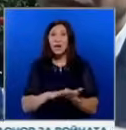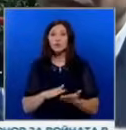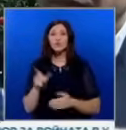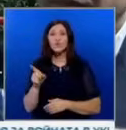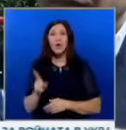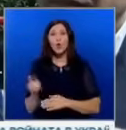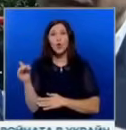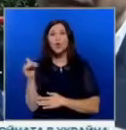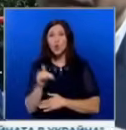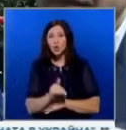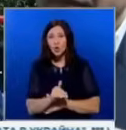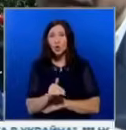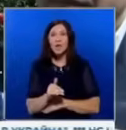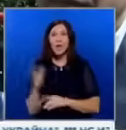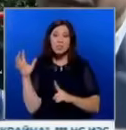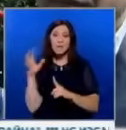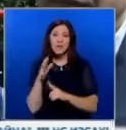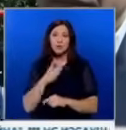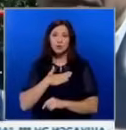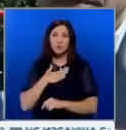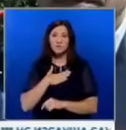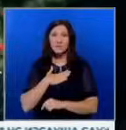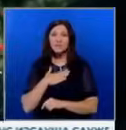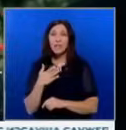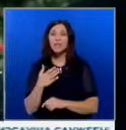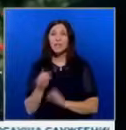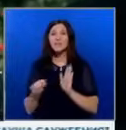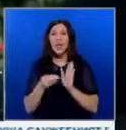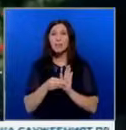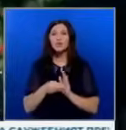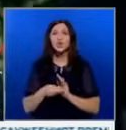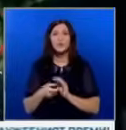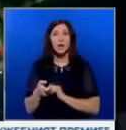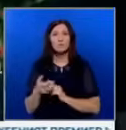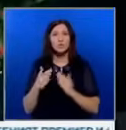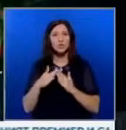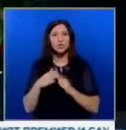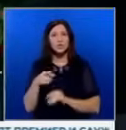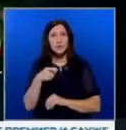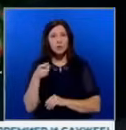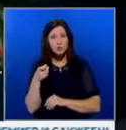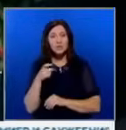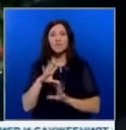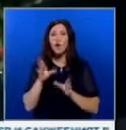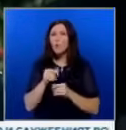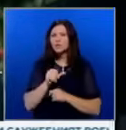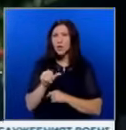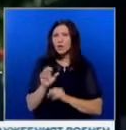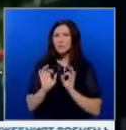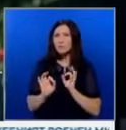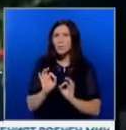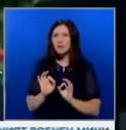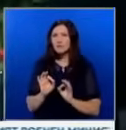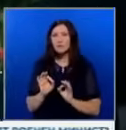е дошъл и е нападнал собствениците на заложната къща. Стрелците в общи линии за момента са,